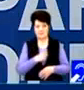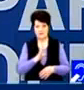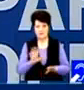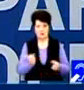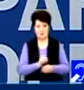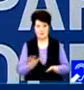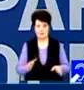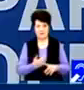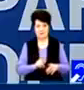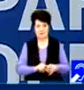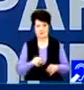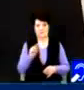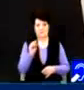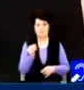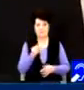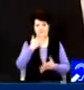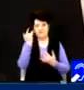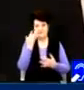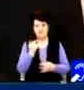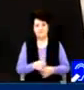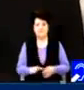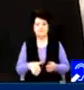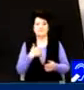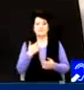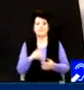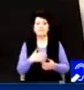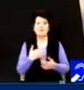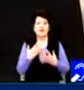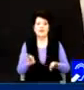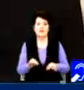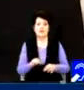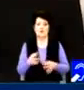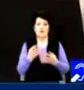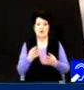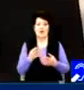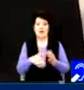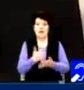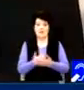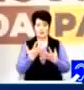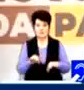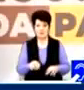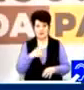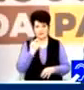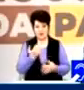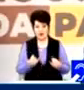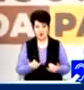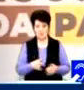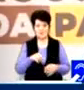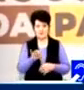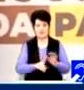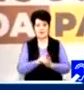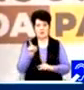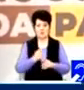nu mai primească acești bani de Paște liderul democrat spune că așteaptă c reprezentanții blocului electoral acum să dea curs invitației